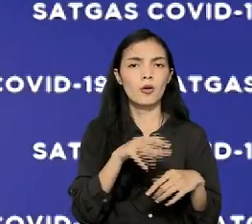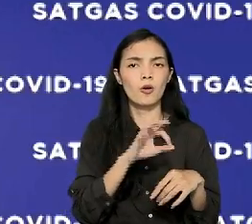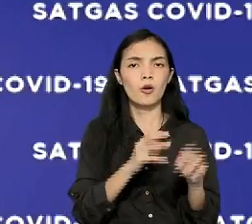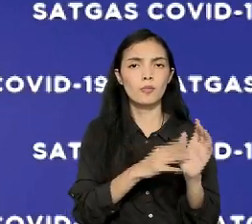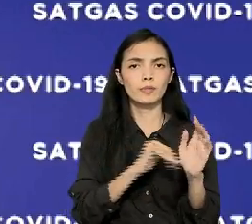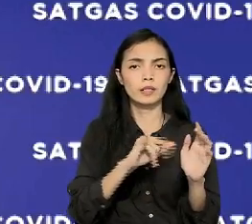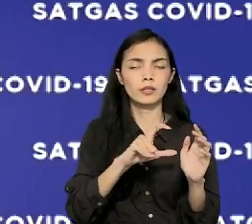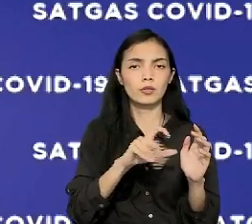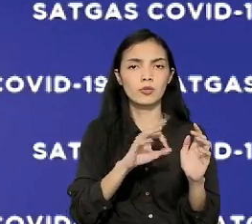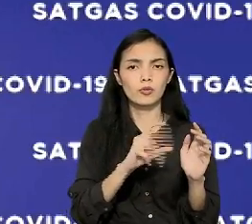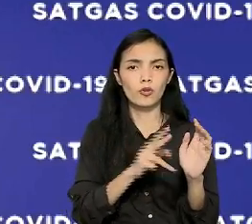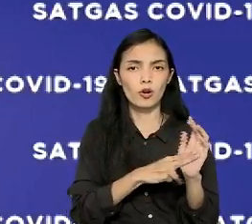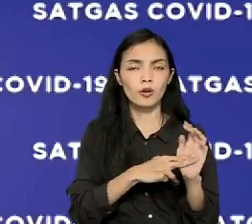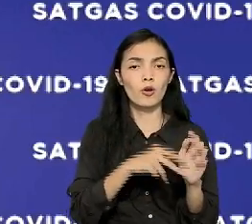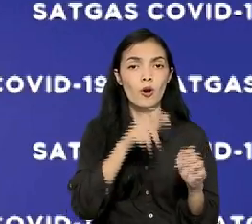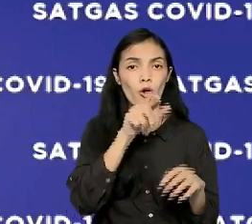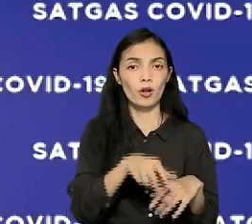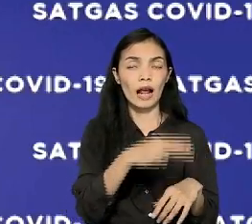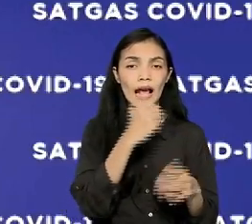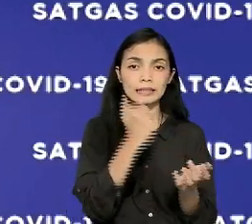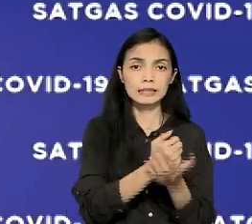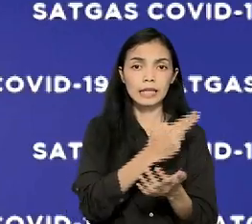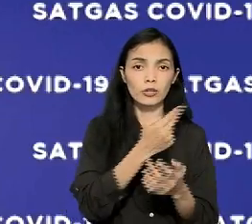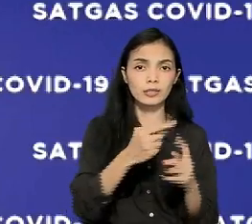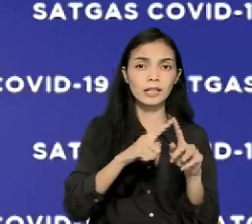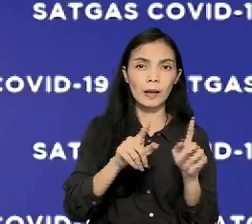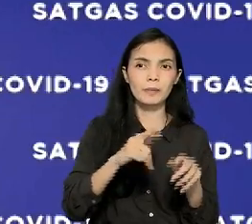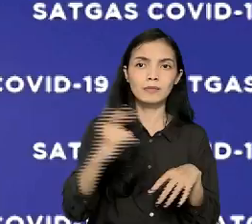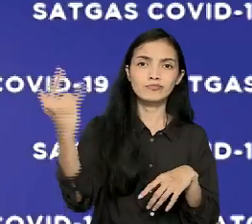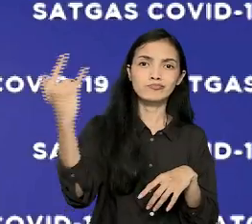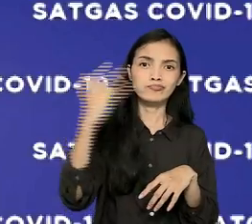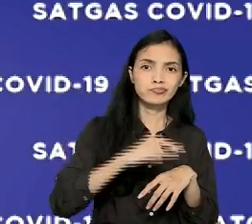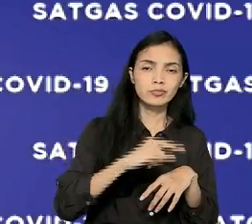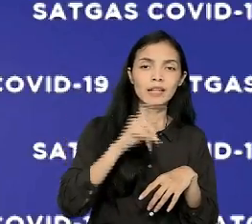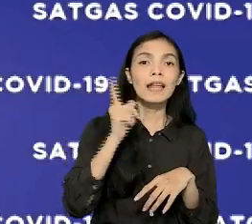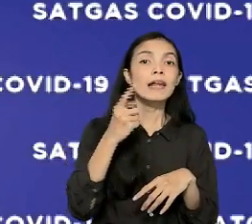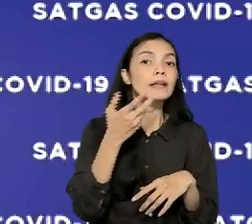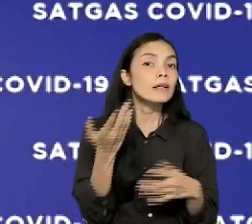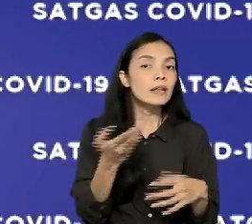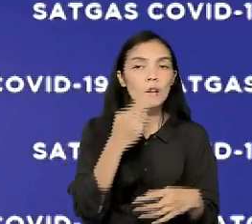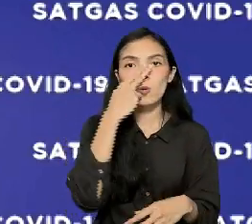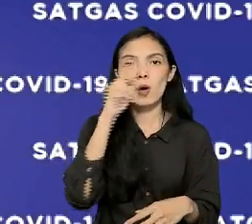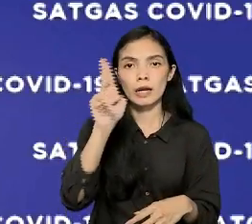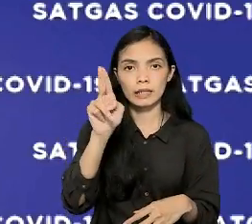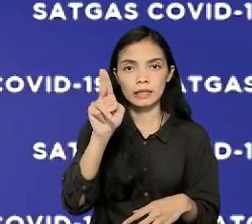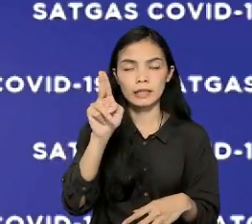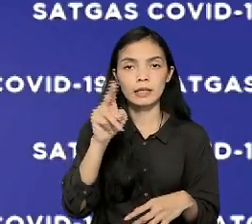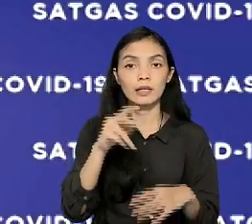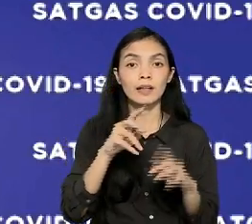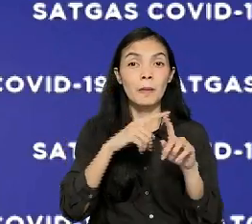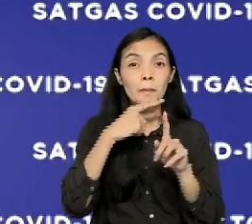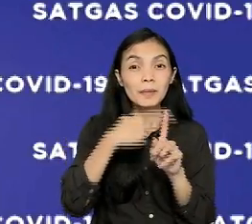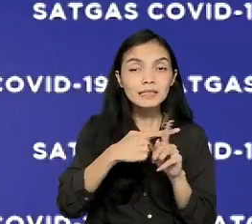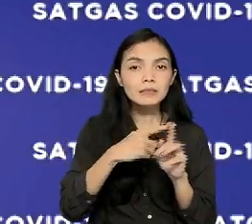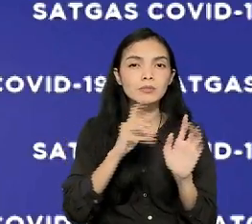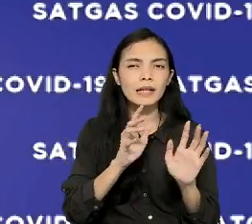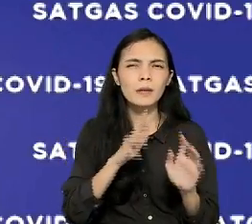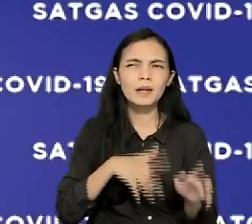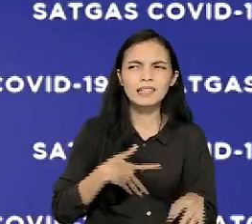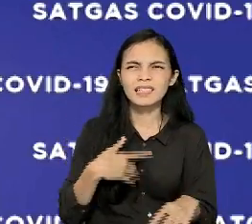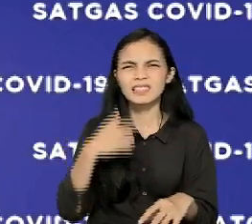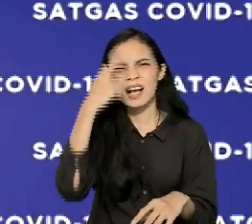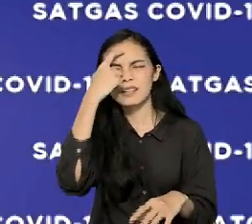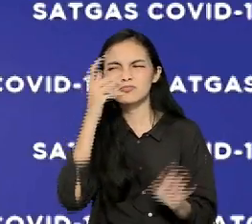merupakan WNI pelaku perjalanan internasional, dan mayoritas ialah kasus tanpa gejala atau bergejala